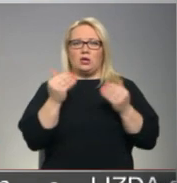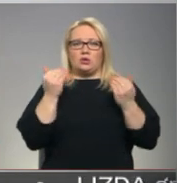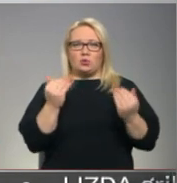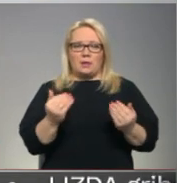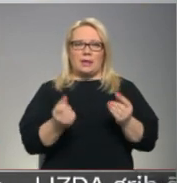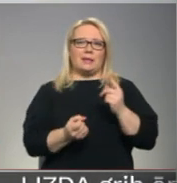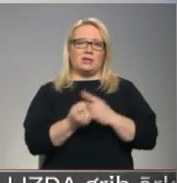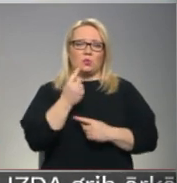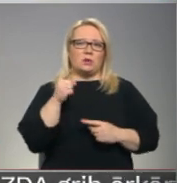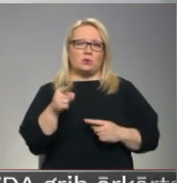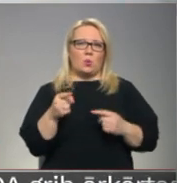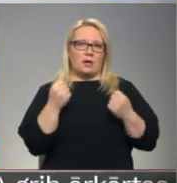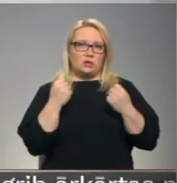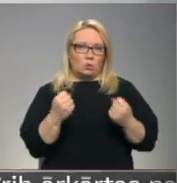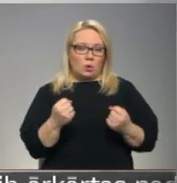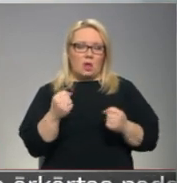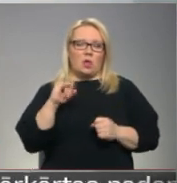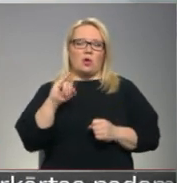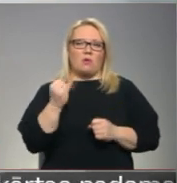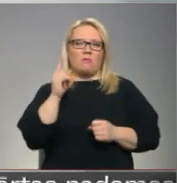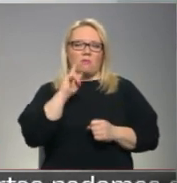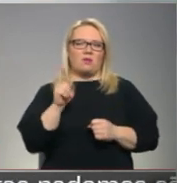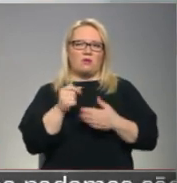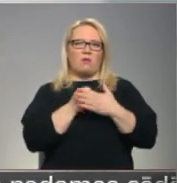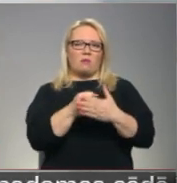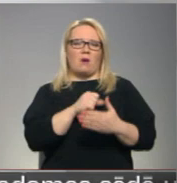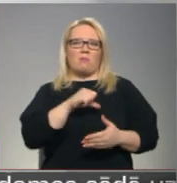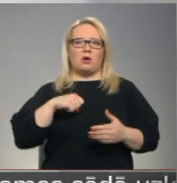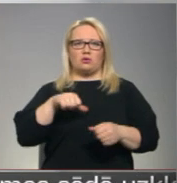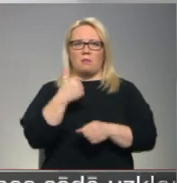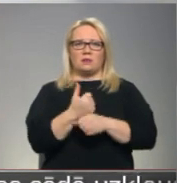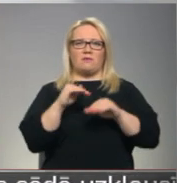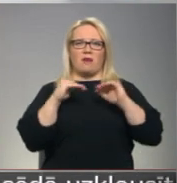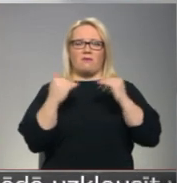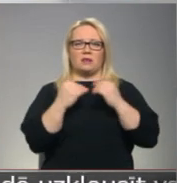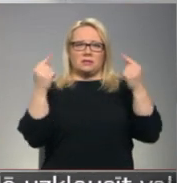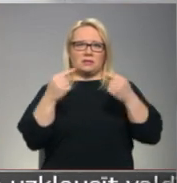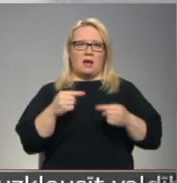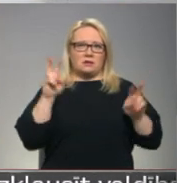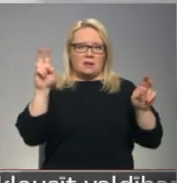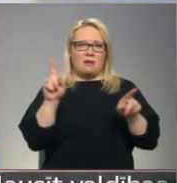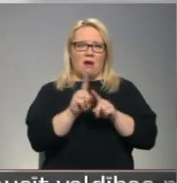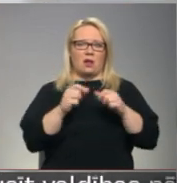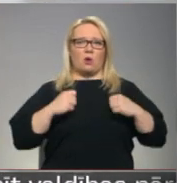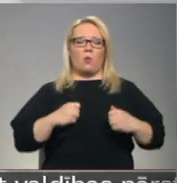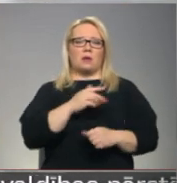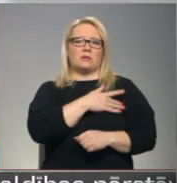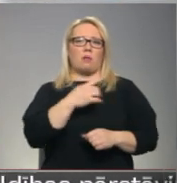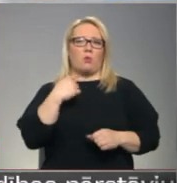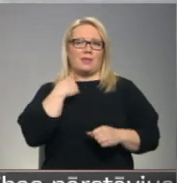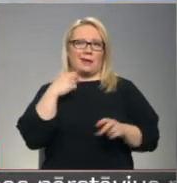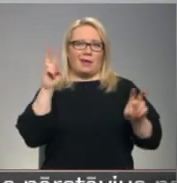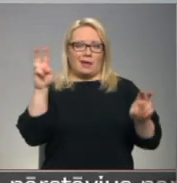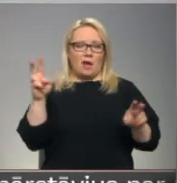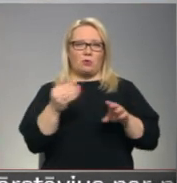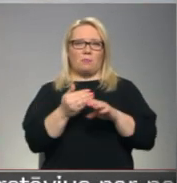viņam izdosies to izturēt, jo, protams, ka viņa atbalstīs paša pārstāvētā frakcija Saskaņa, arī gods kalpot Rīgai frakcija, kas